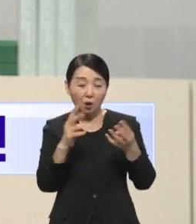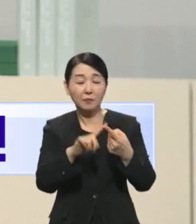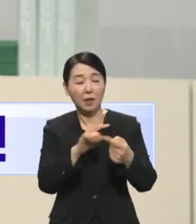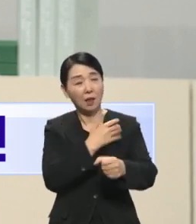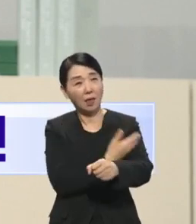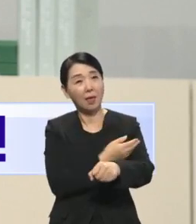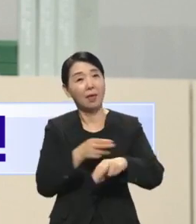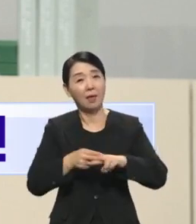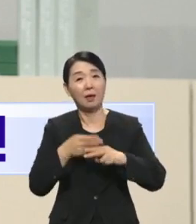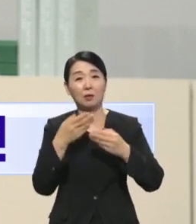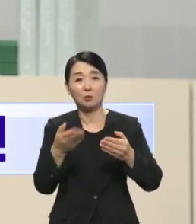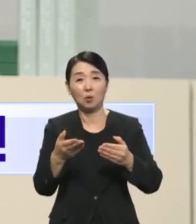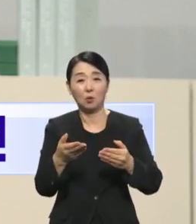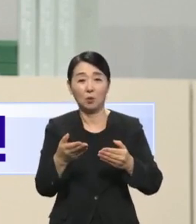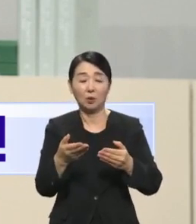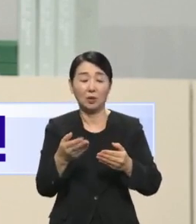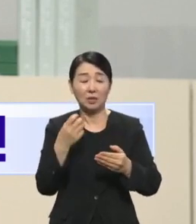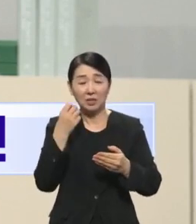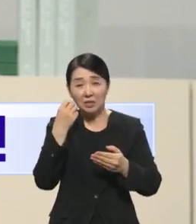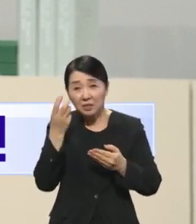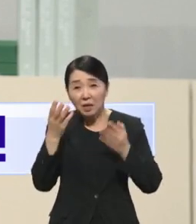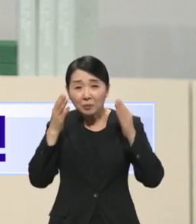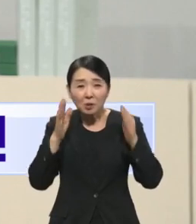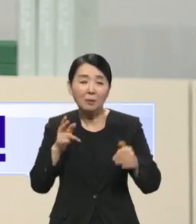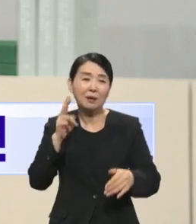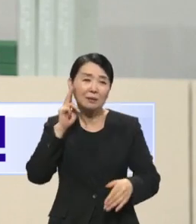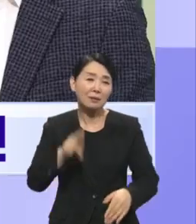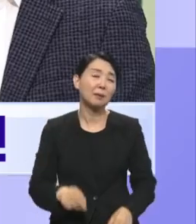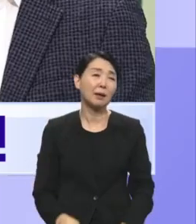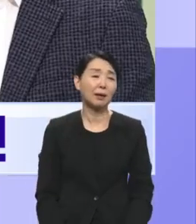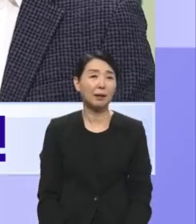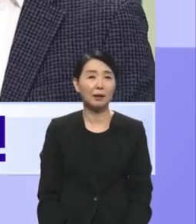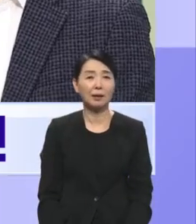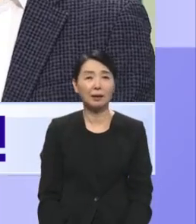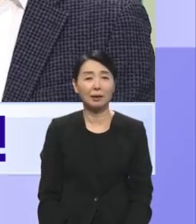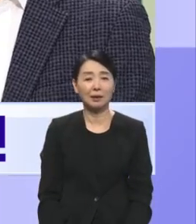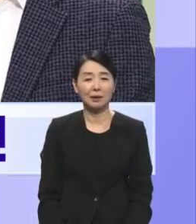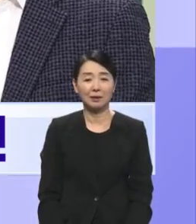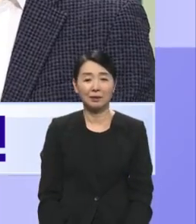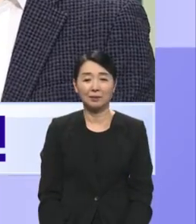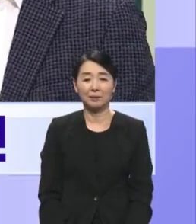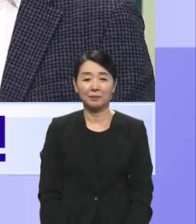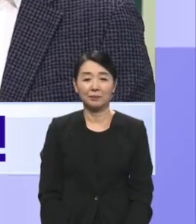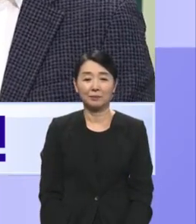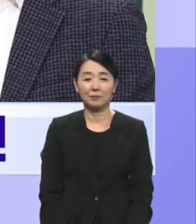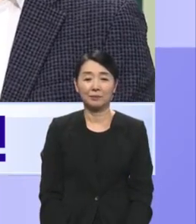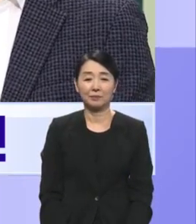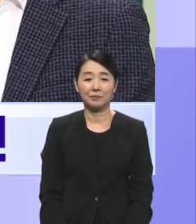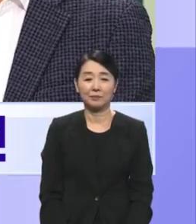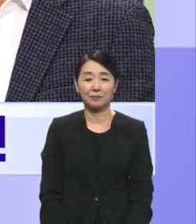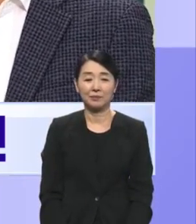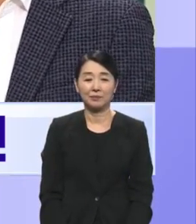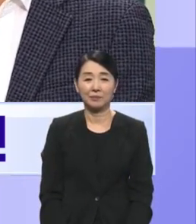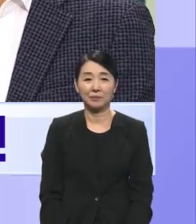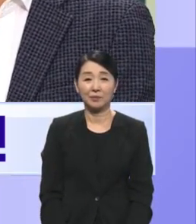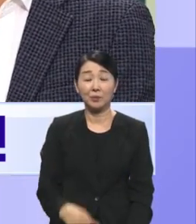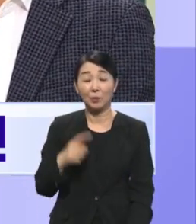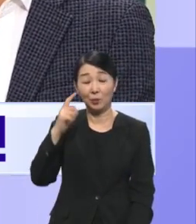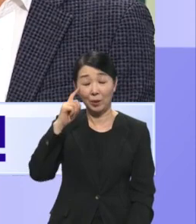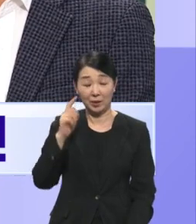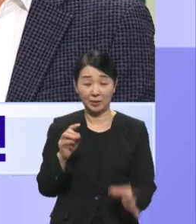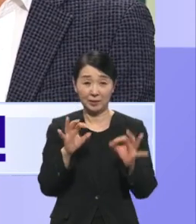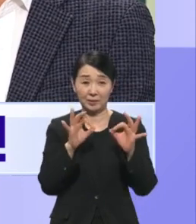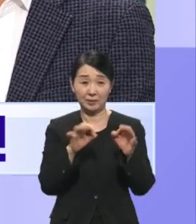국민통합이라든지 그런 건데 심하잖아요 그런 그 이번 같은 경우는 제가